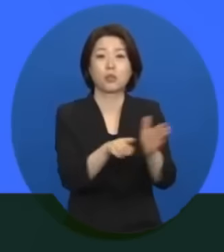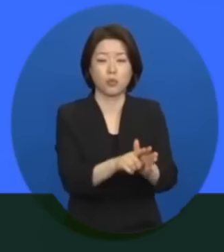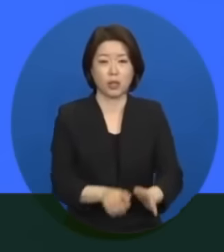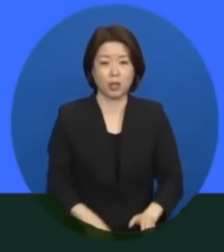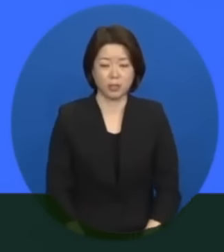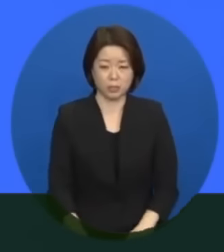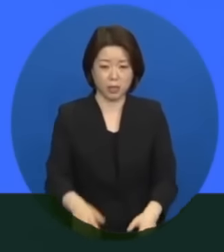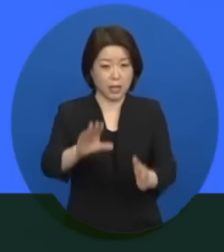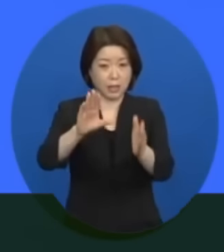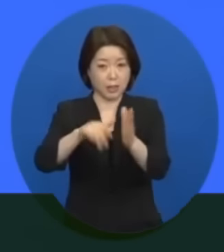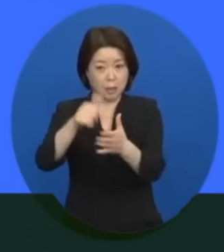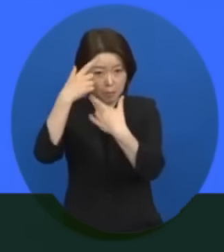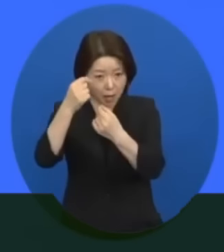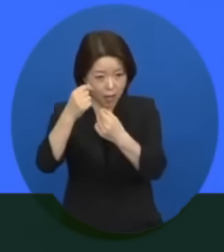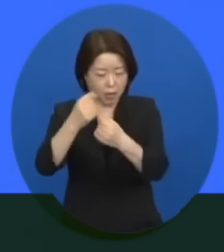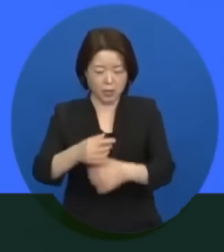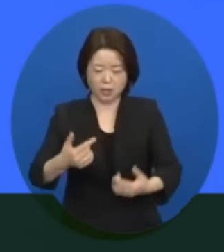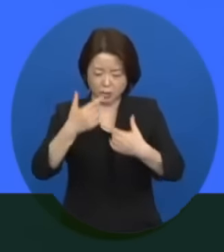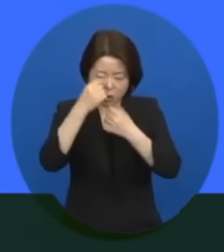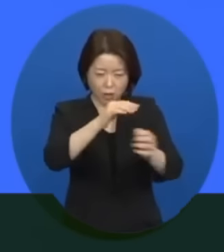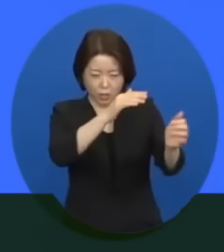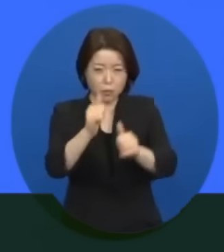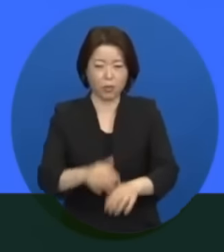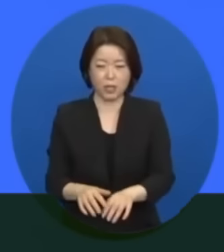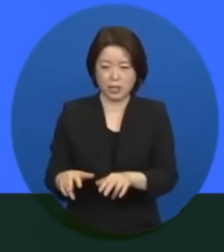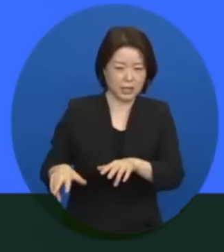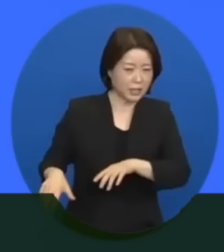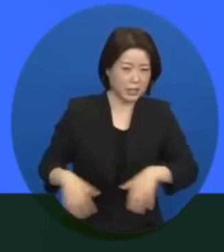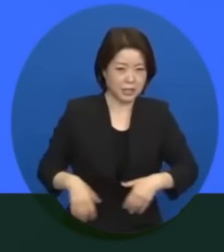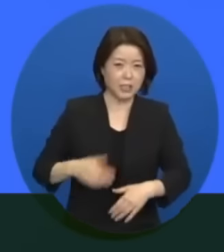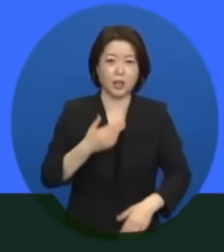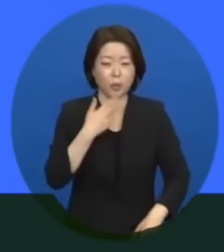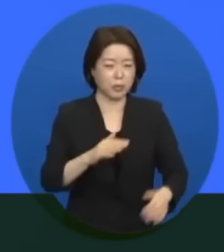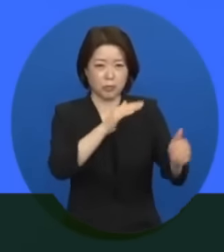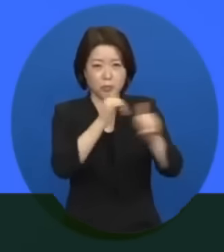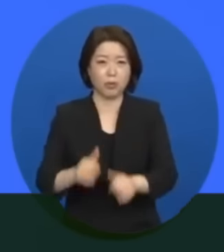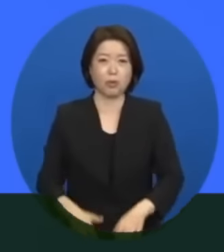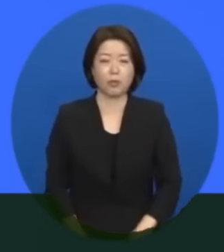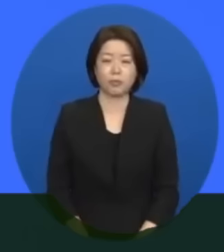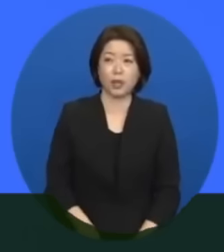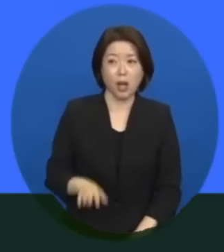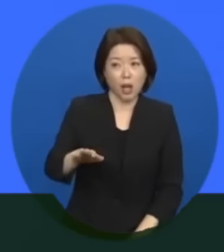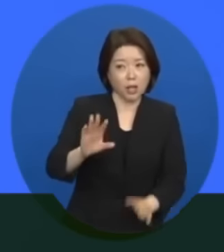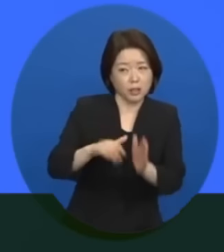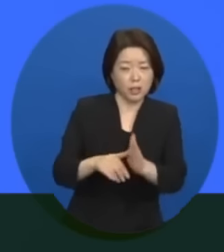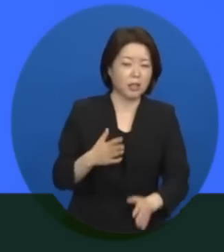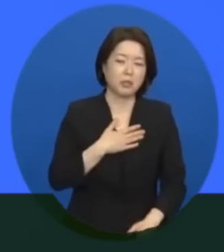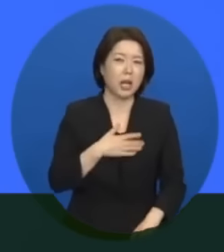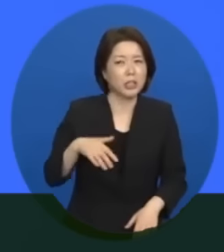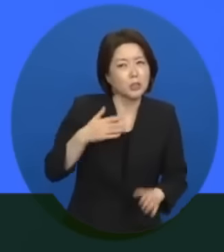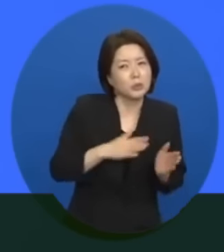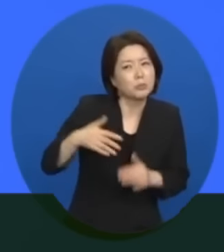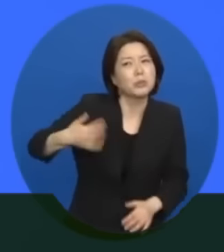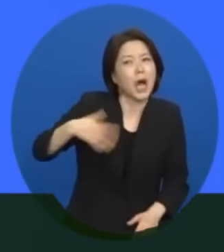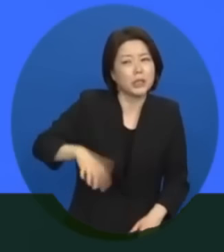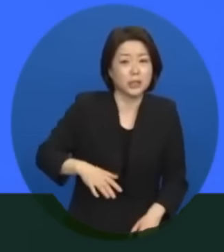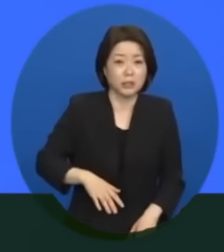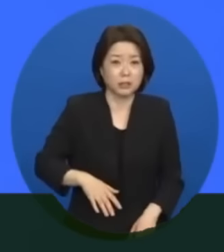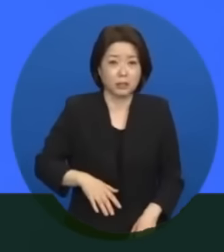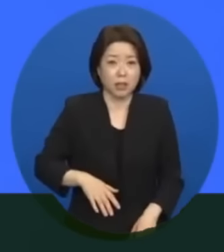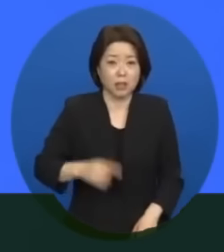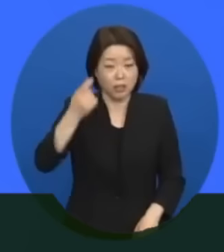물으십니다 아멘 때가 되면 그냥 지체하지 않고 부르십니다 본인 생각할 때 오히려 그때 되면 아 나는 아직 준비가 안 된 거 같다고 할 때